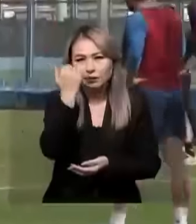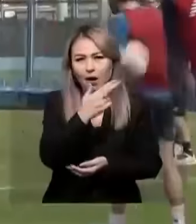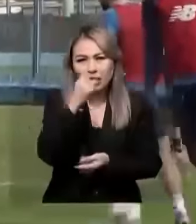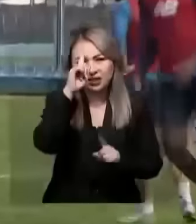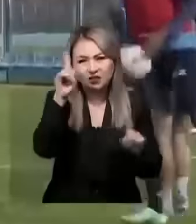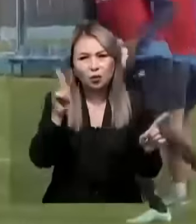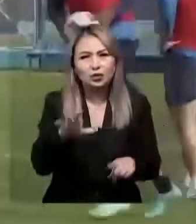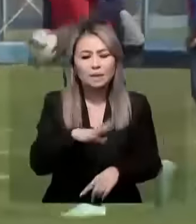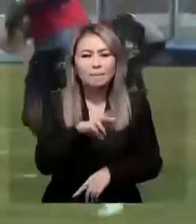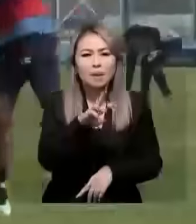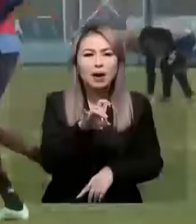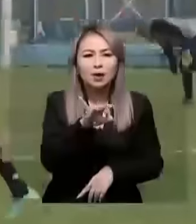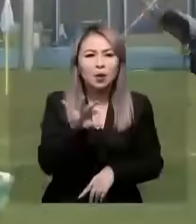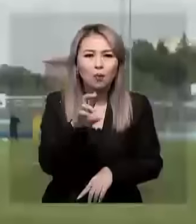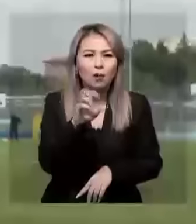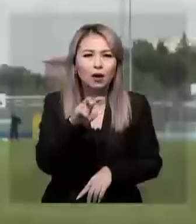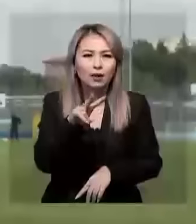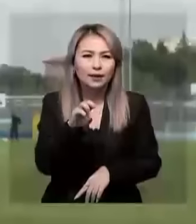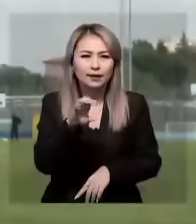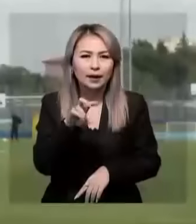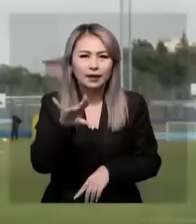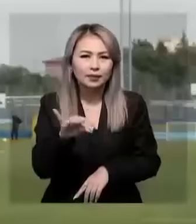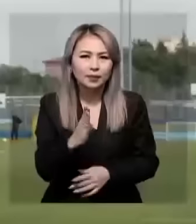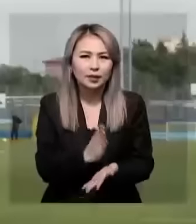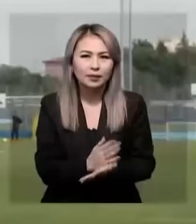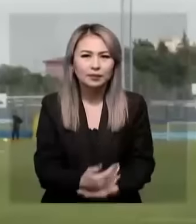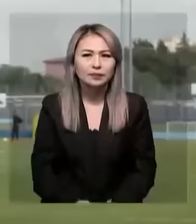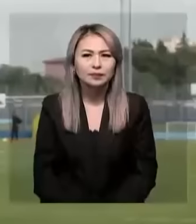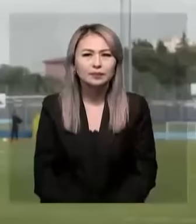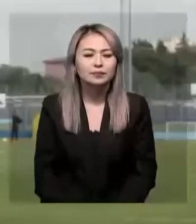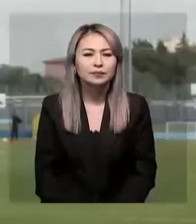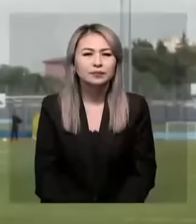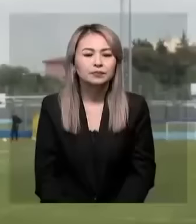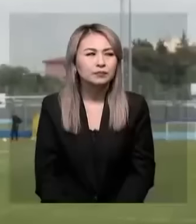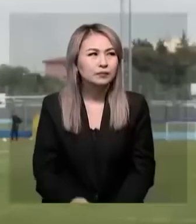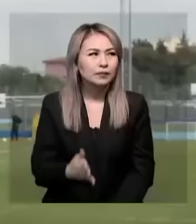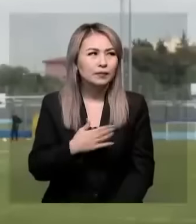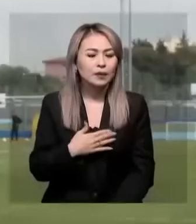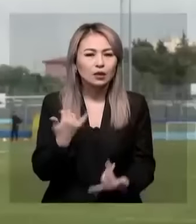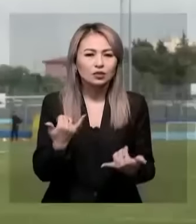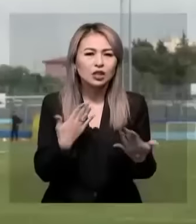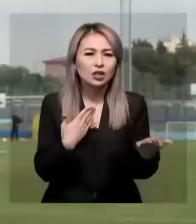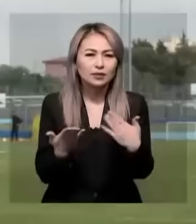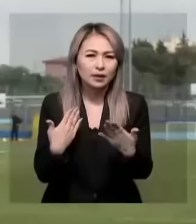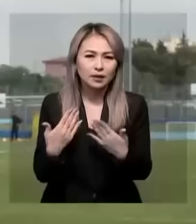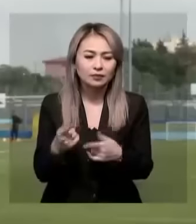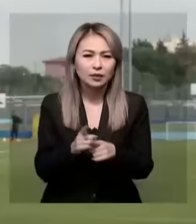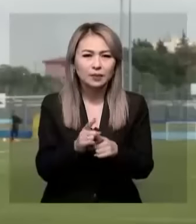жұлдызы болған Марио Балотелли бар. Қазір команда менімен жақсы араласып,